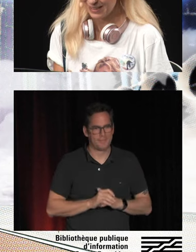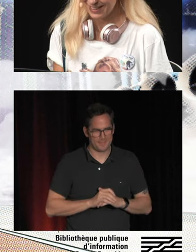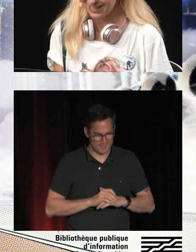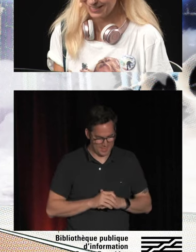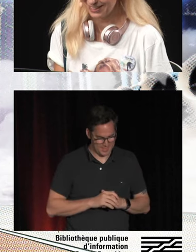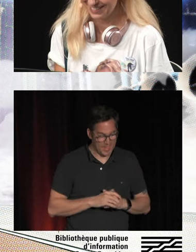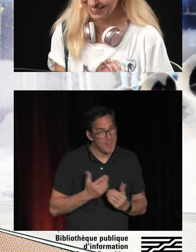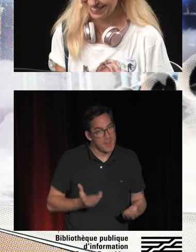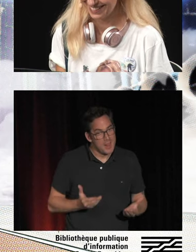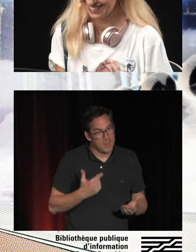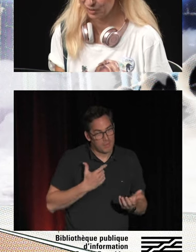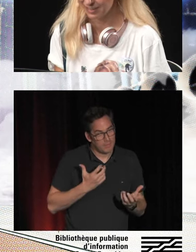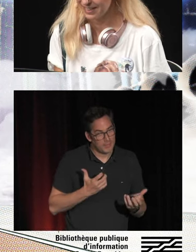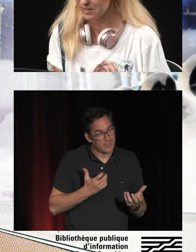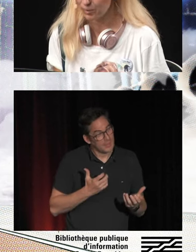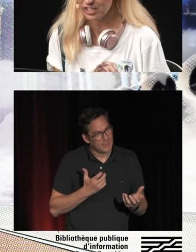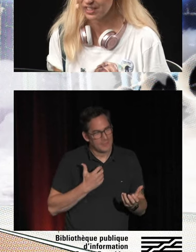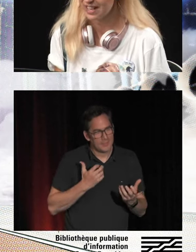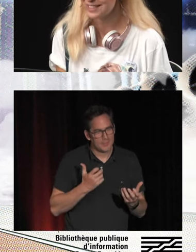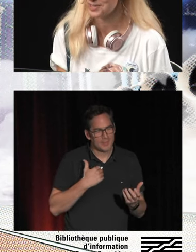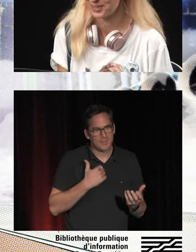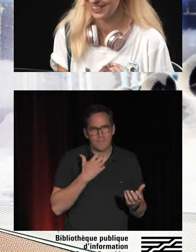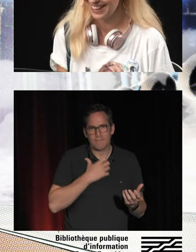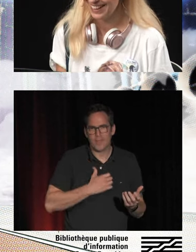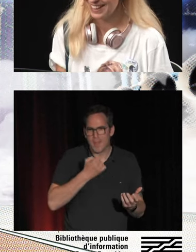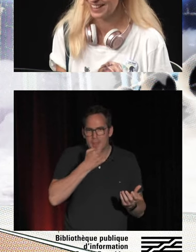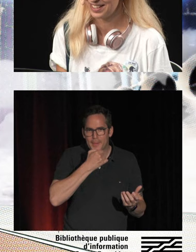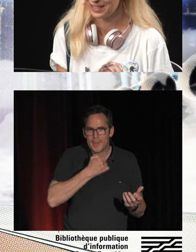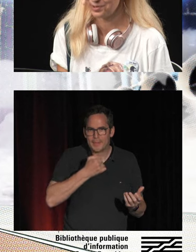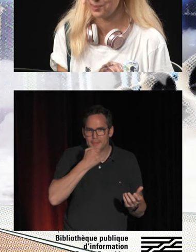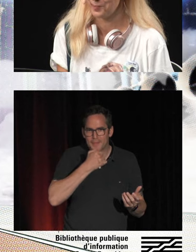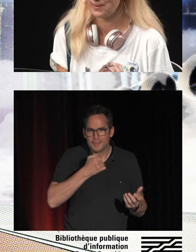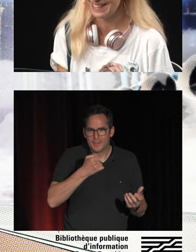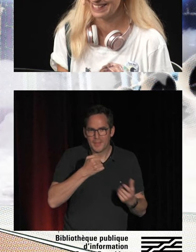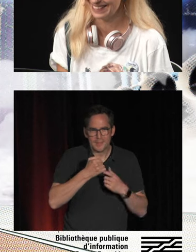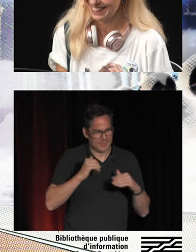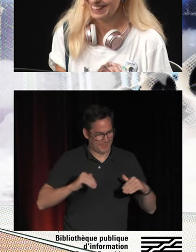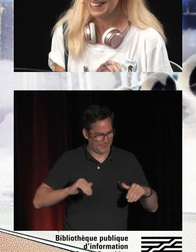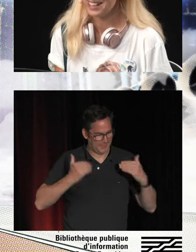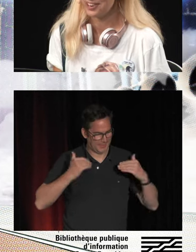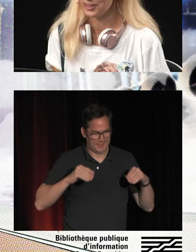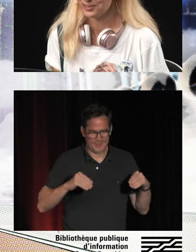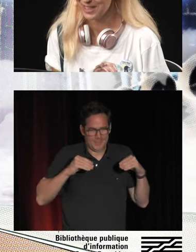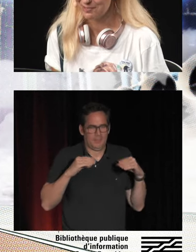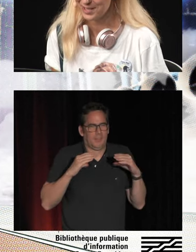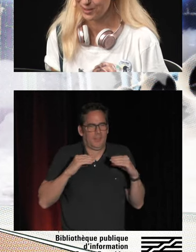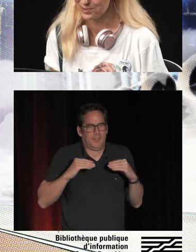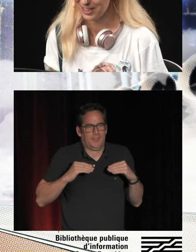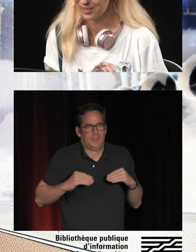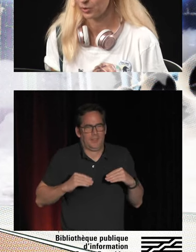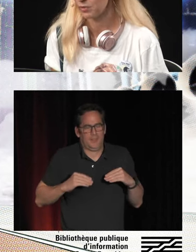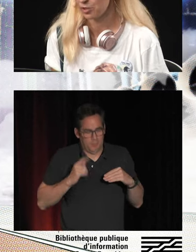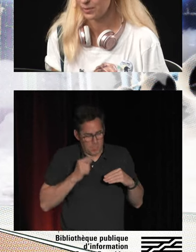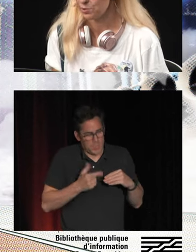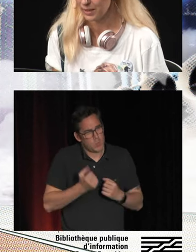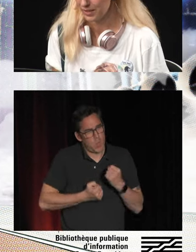Ce qui me plairait, là... En vrai, c'est manger une glace. Être sous mon plaid. Avoir un truc qui me fasse moins